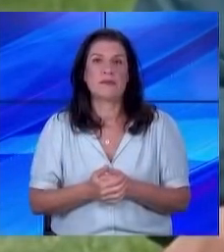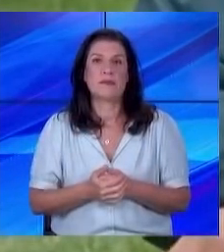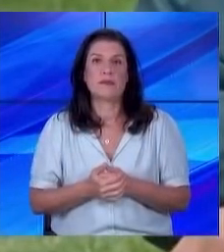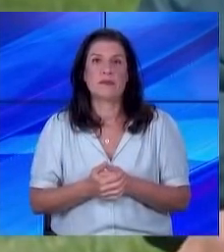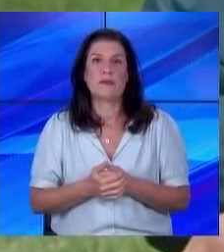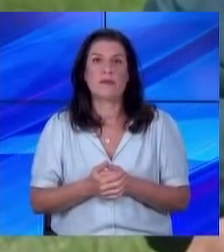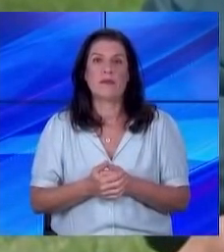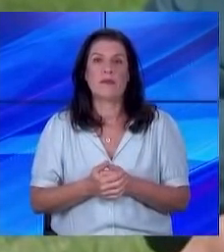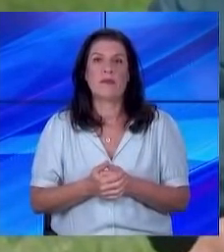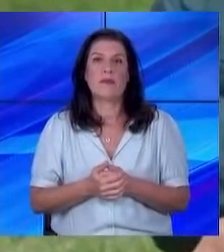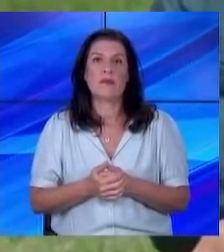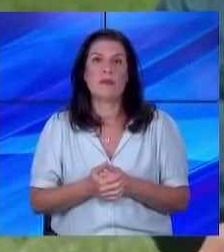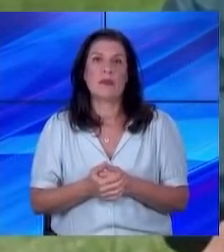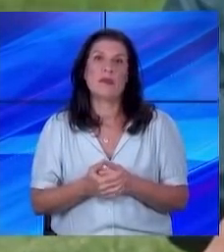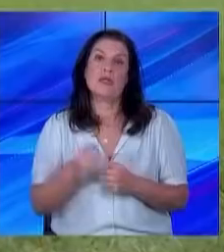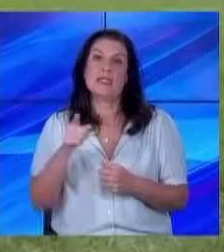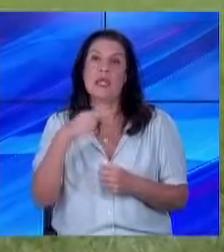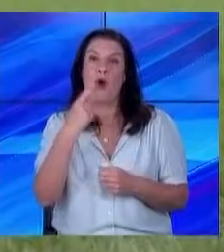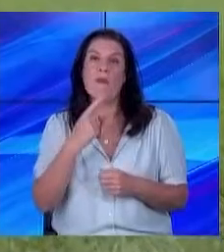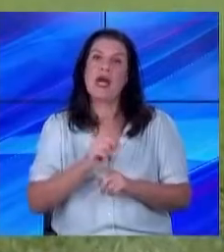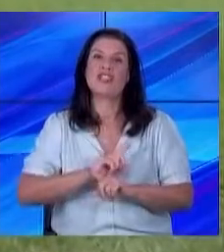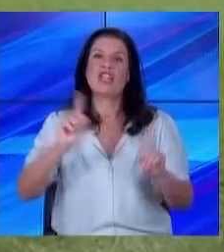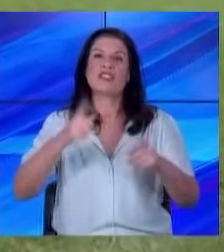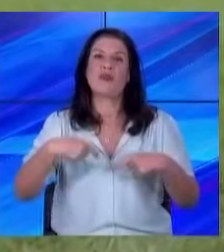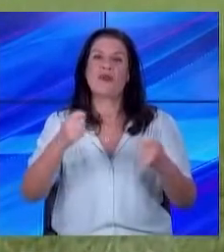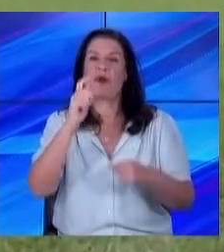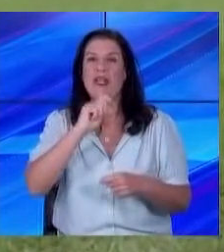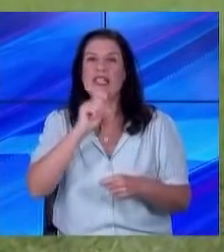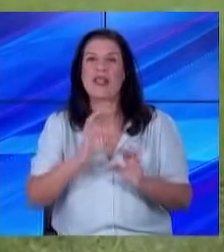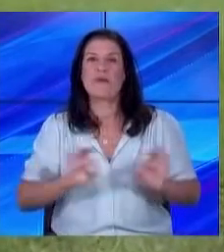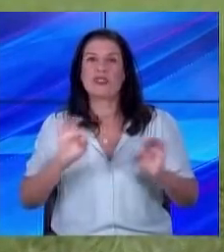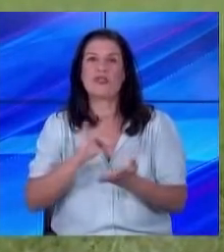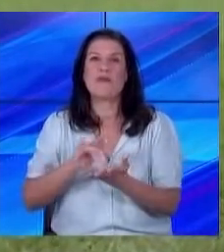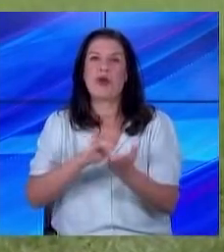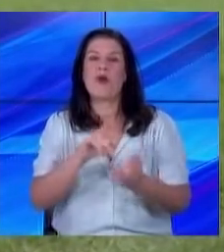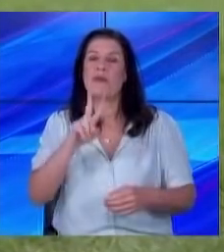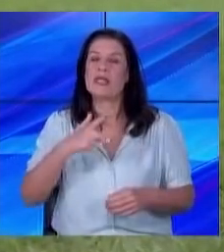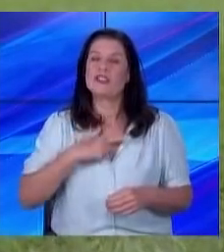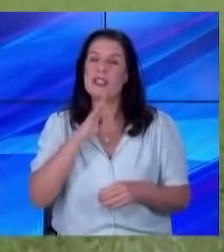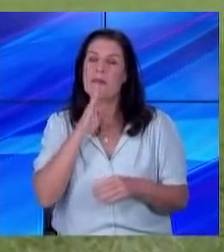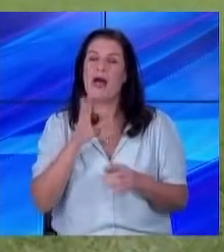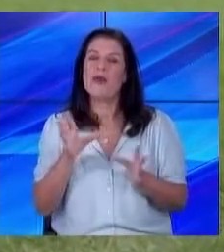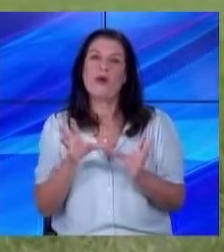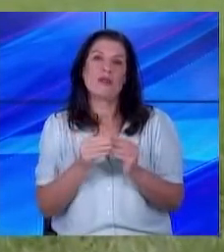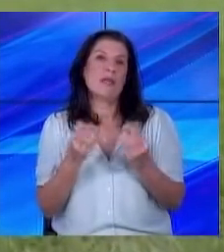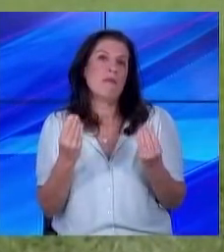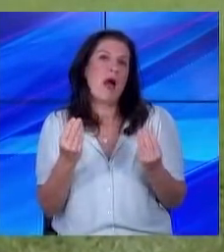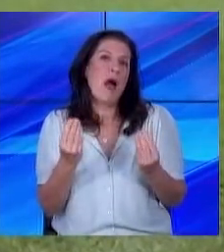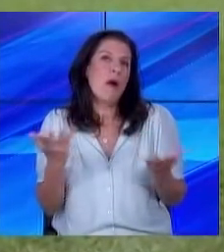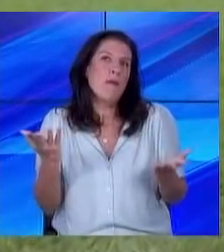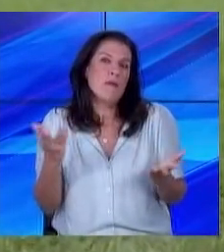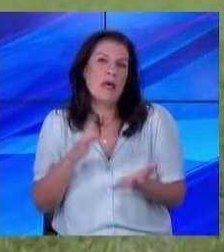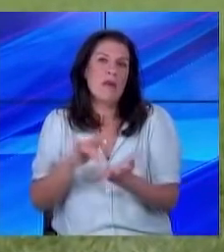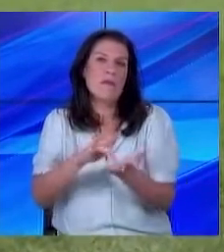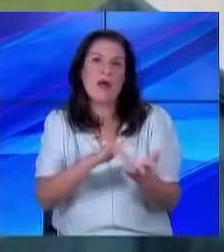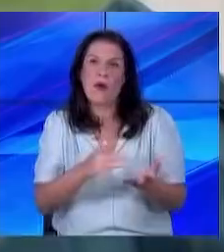should not sell any ice cream anywhere. I've got issues with what's being done in most every state and most